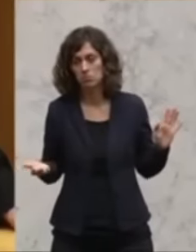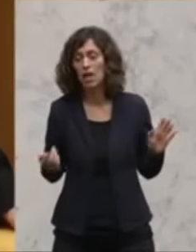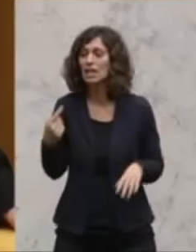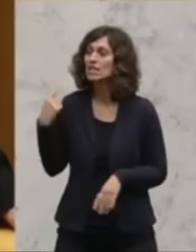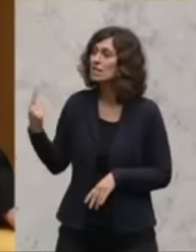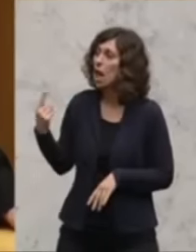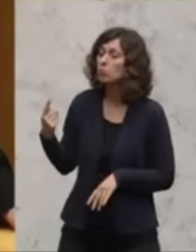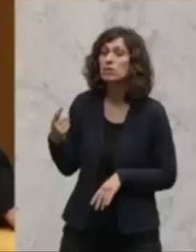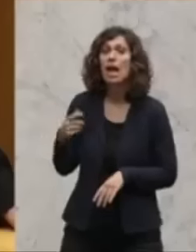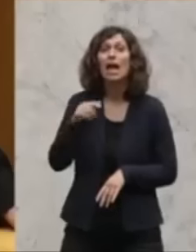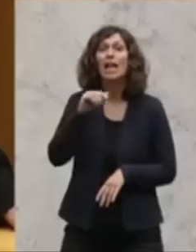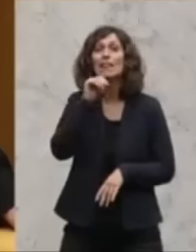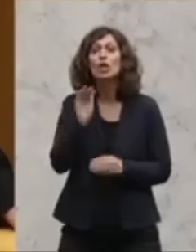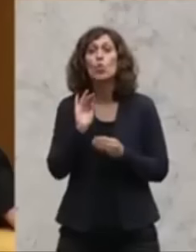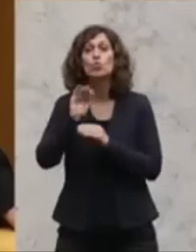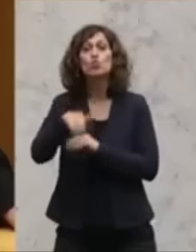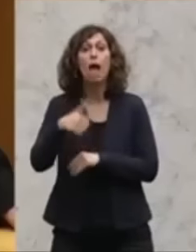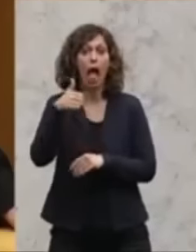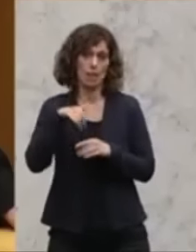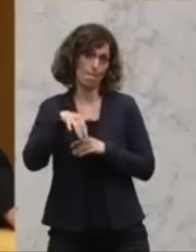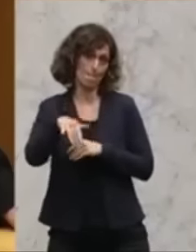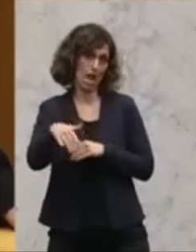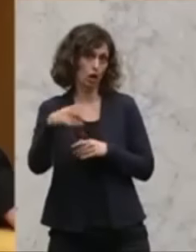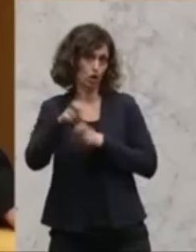als 1 Milliarde Steuergelder verspekuliert.